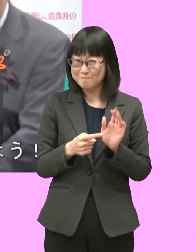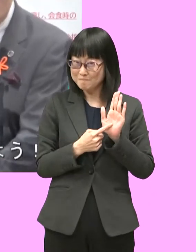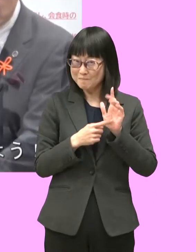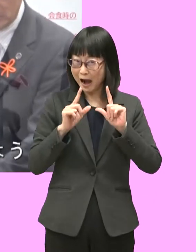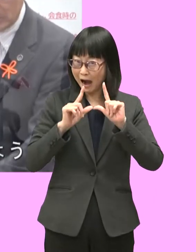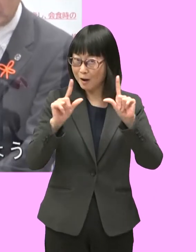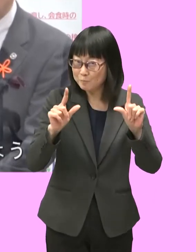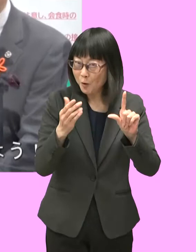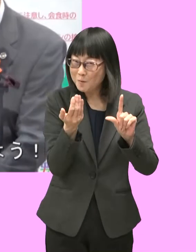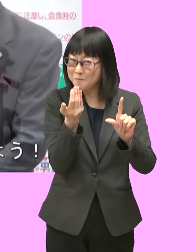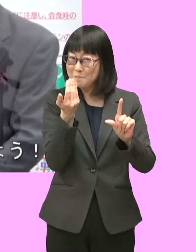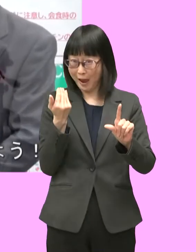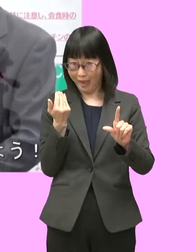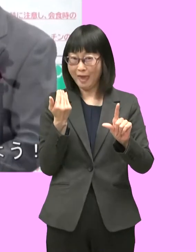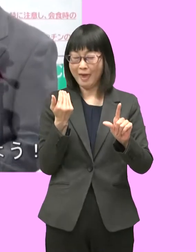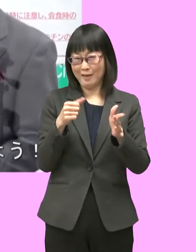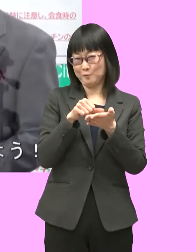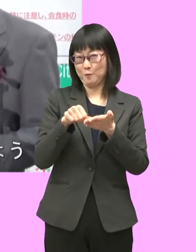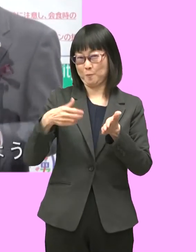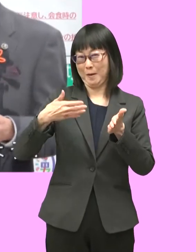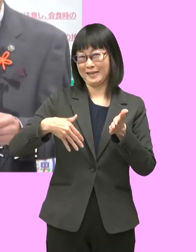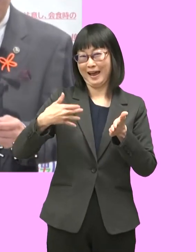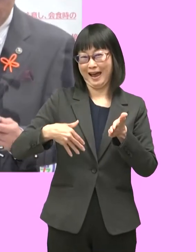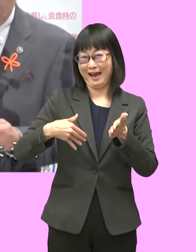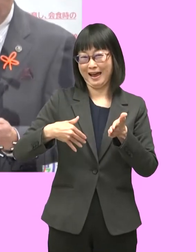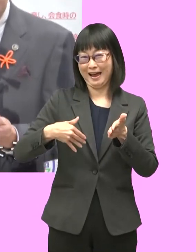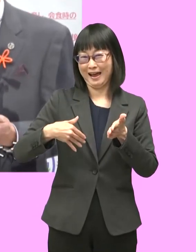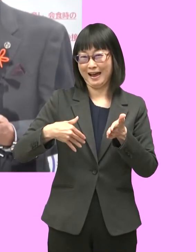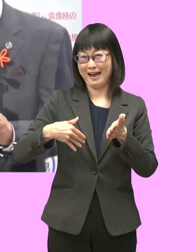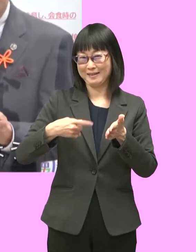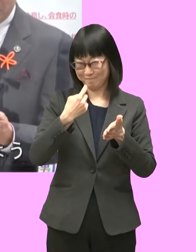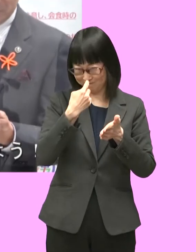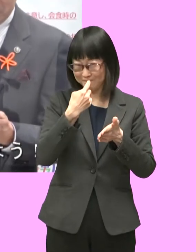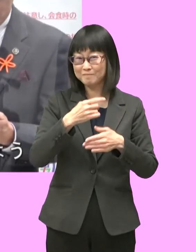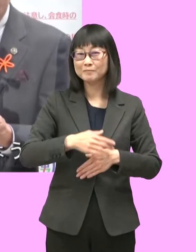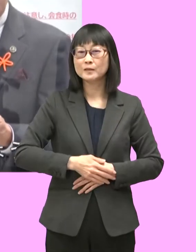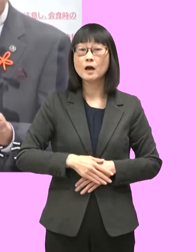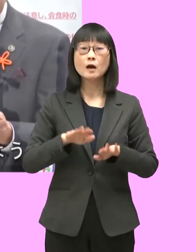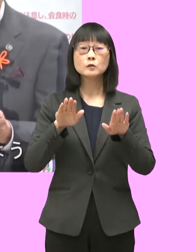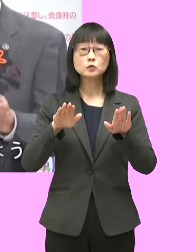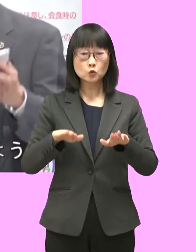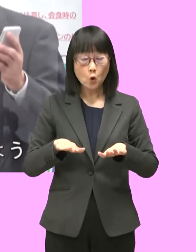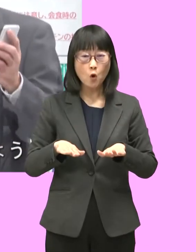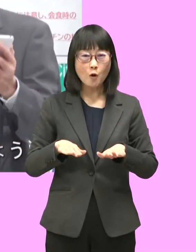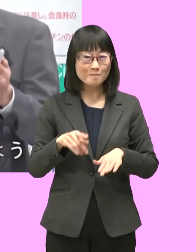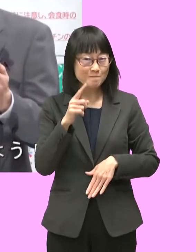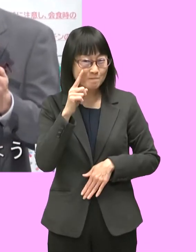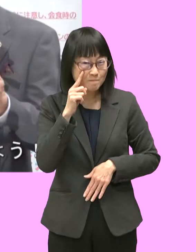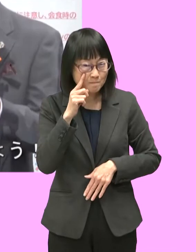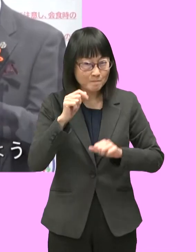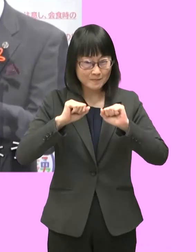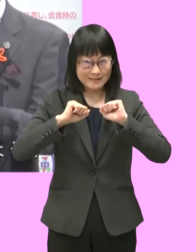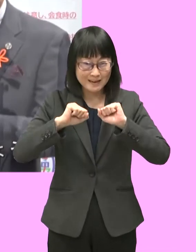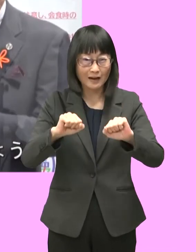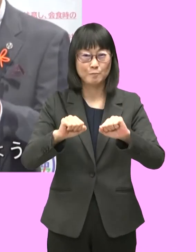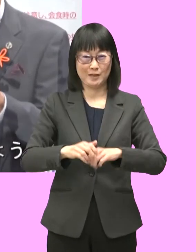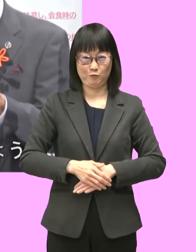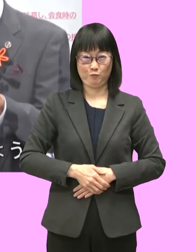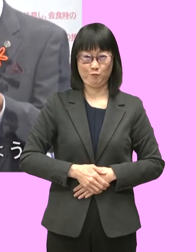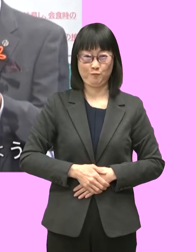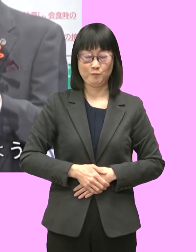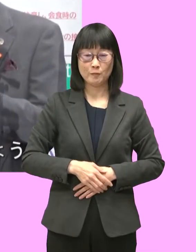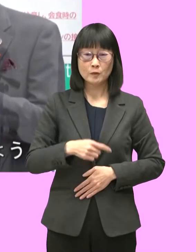でに自分もやってなかったんで、今日ちょっと実演をしたいというふうに思います。私の場合これ Android